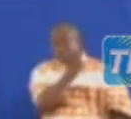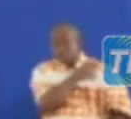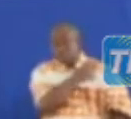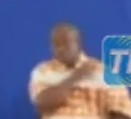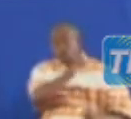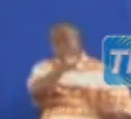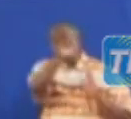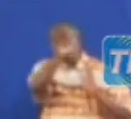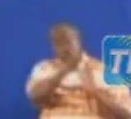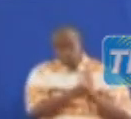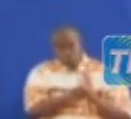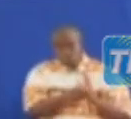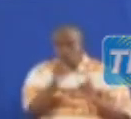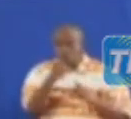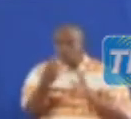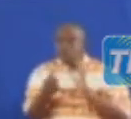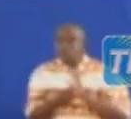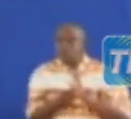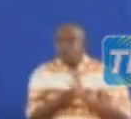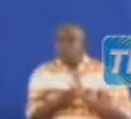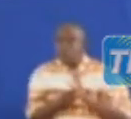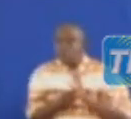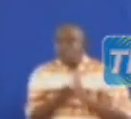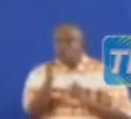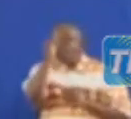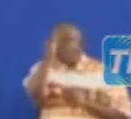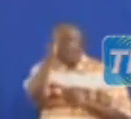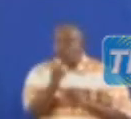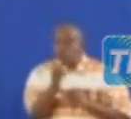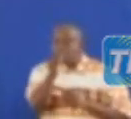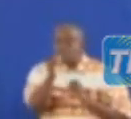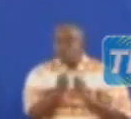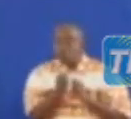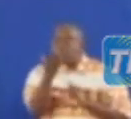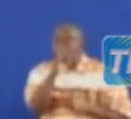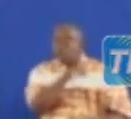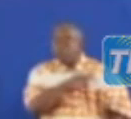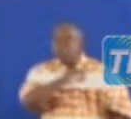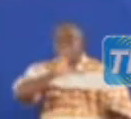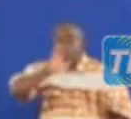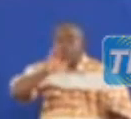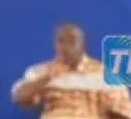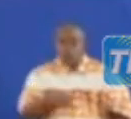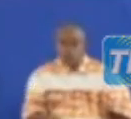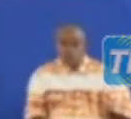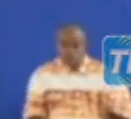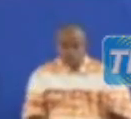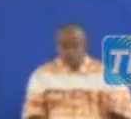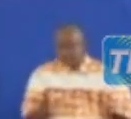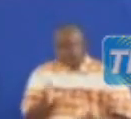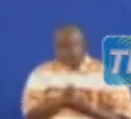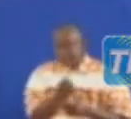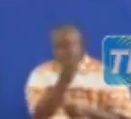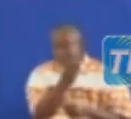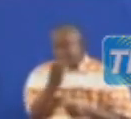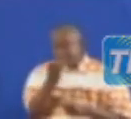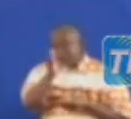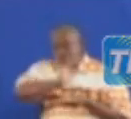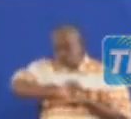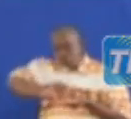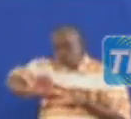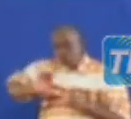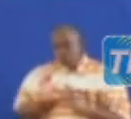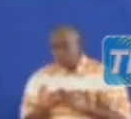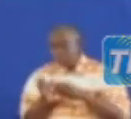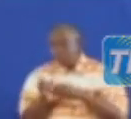cheo, walimu 6 walipunguziwa 15% ya mishahara. Mashauri 33 yamerudishwa kwenye kamati